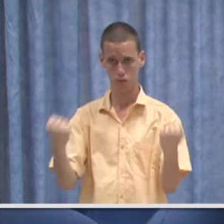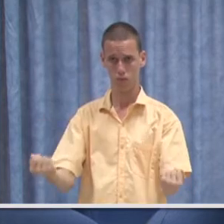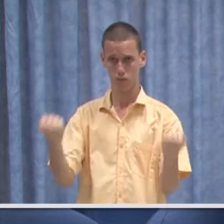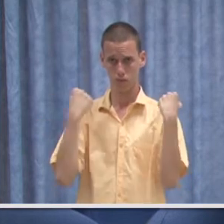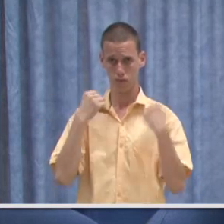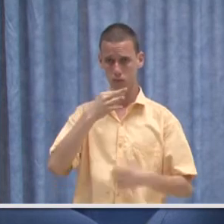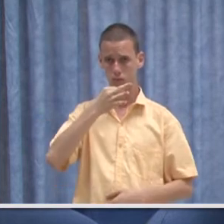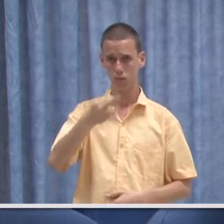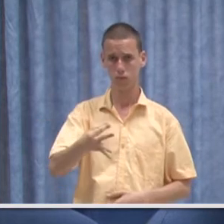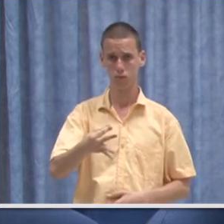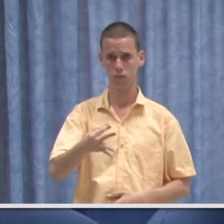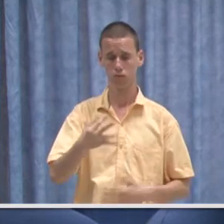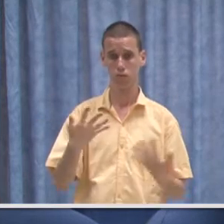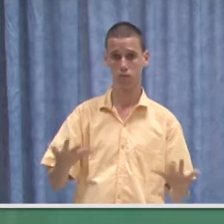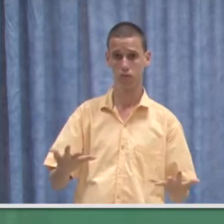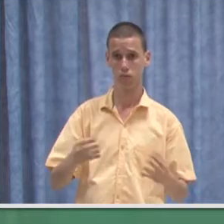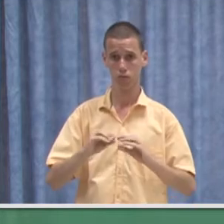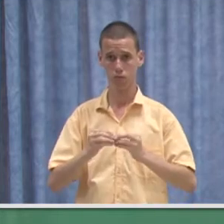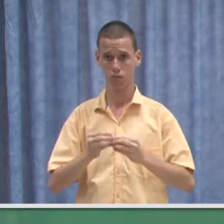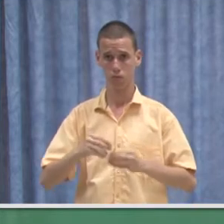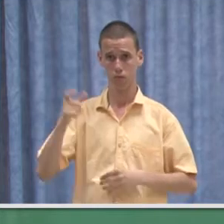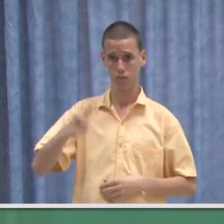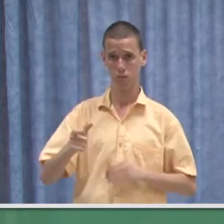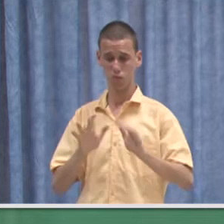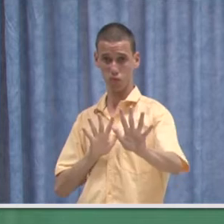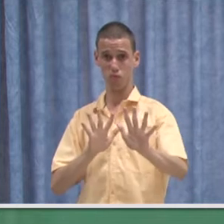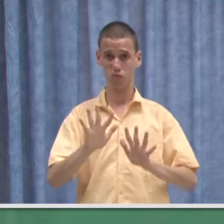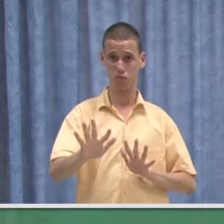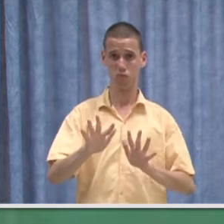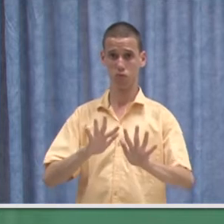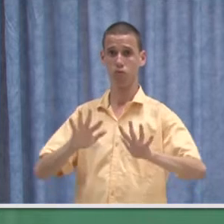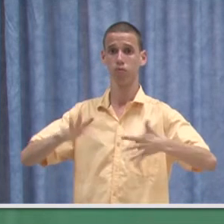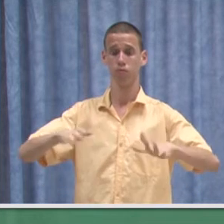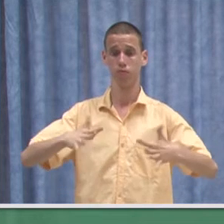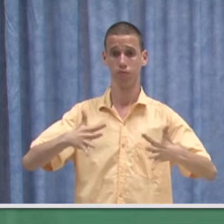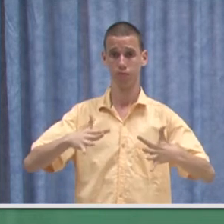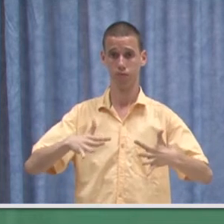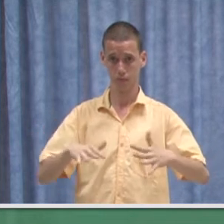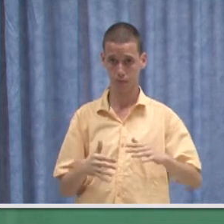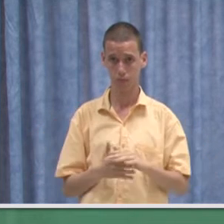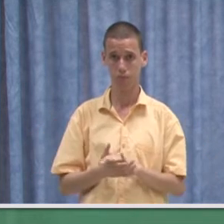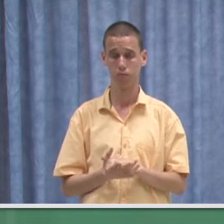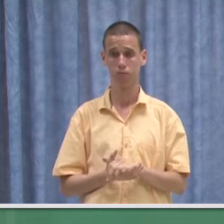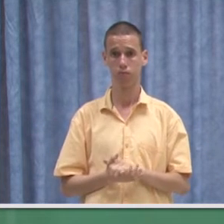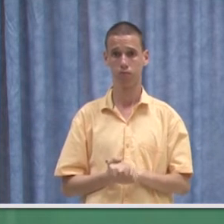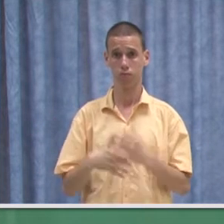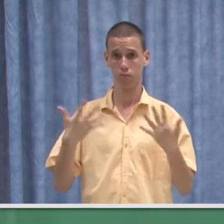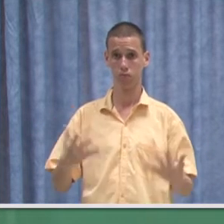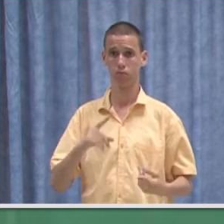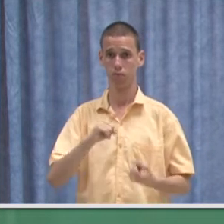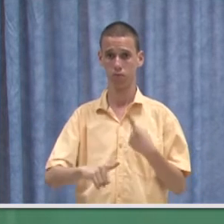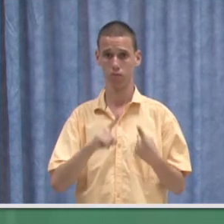santé. Na fait, pour mon Jim, il plus fait ça, nous avons d'autres même là-bas. Organisé, on a fait un team la